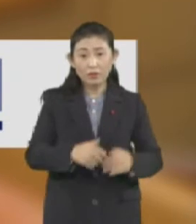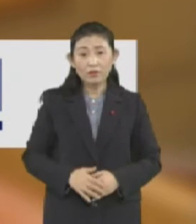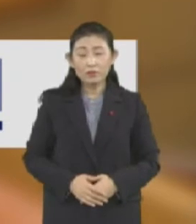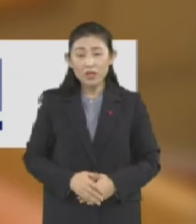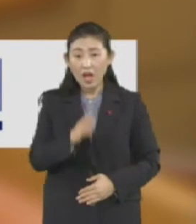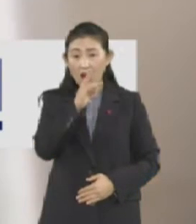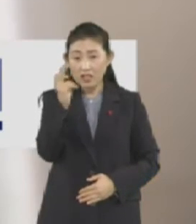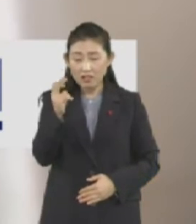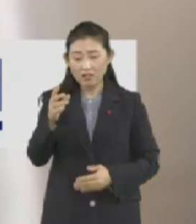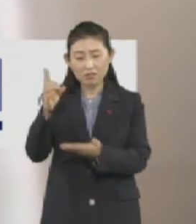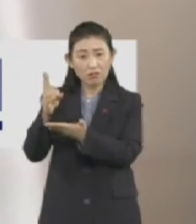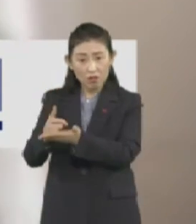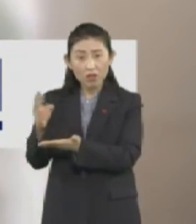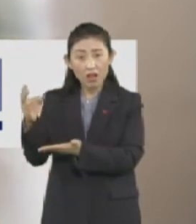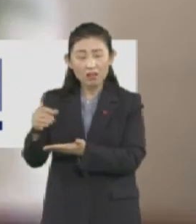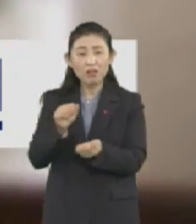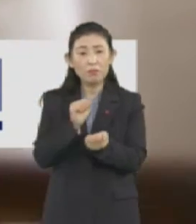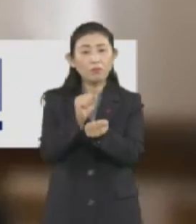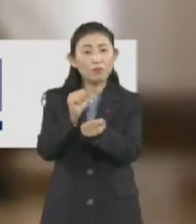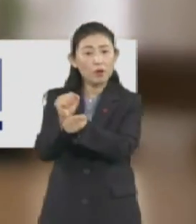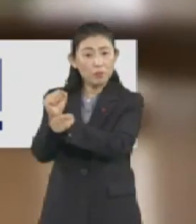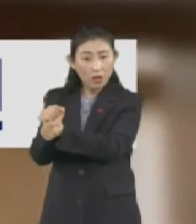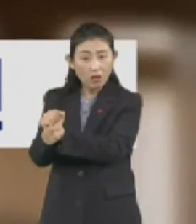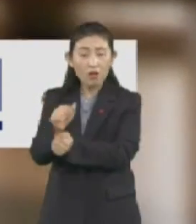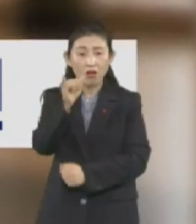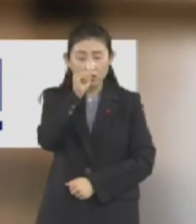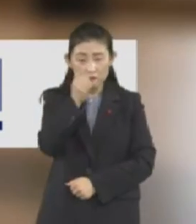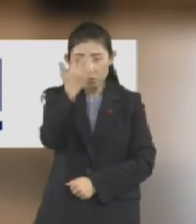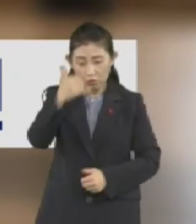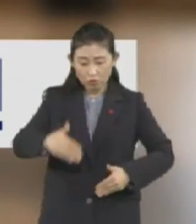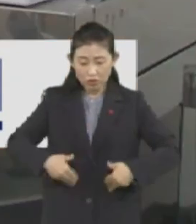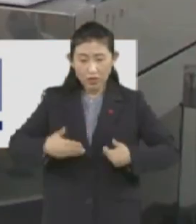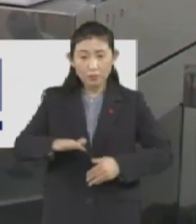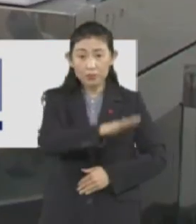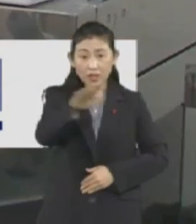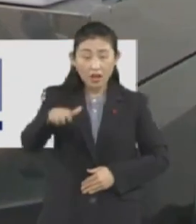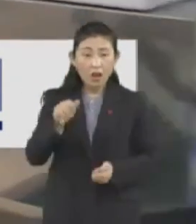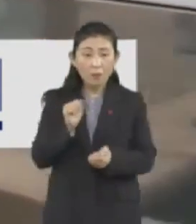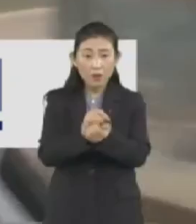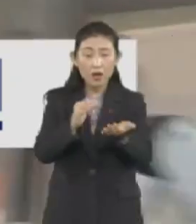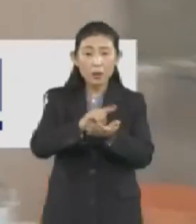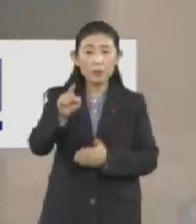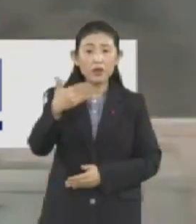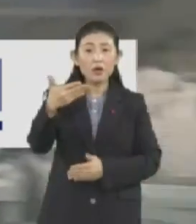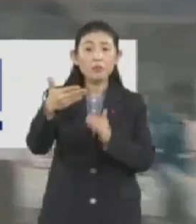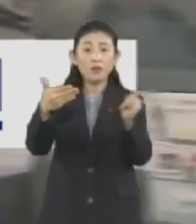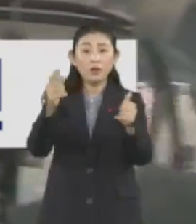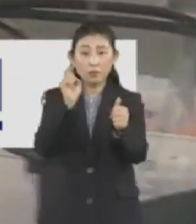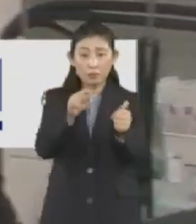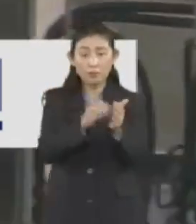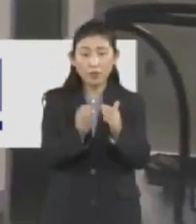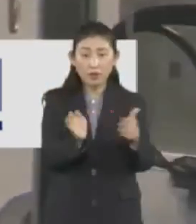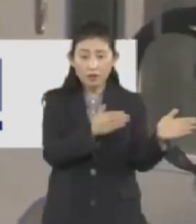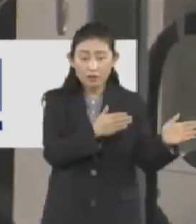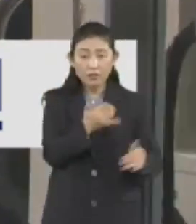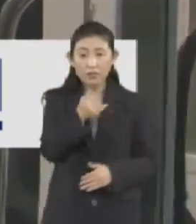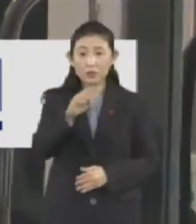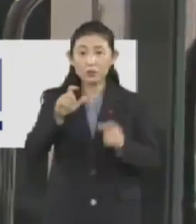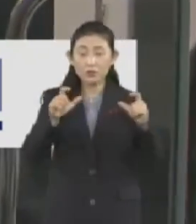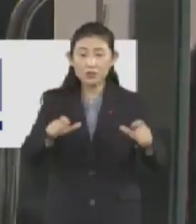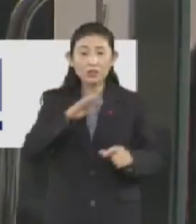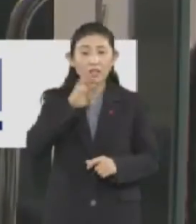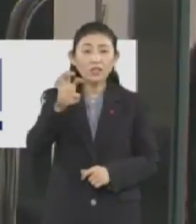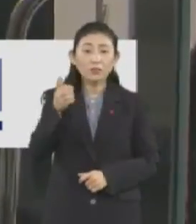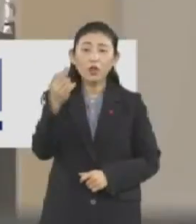아산과 천안 등에서도 산발적 감염으로 충남 에서만 모두 백 9명이 확대됐습니다 3 중에선